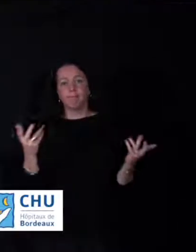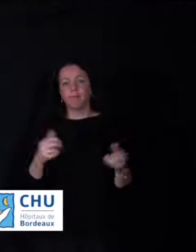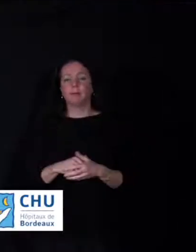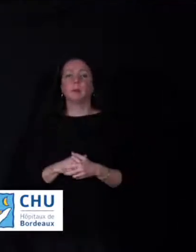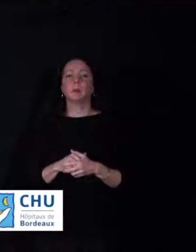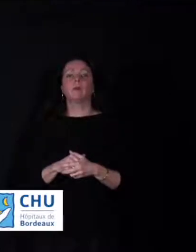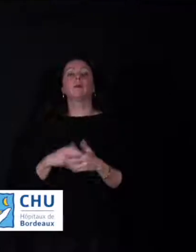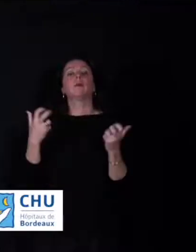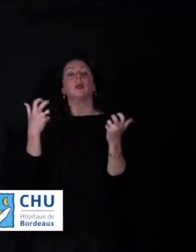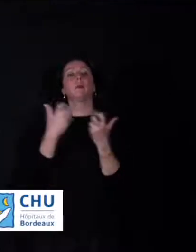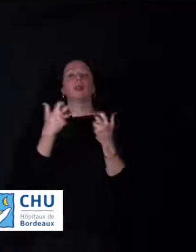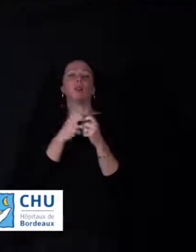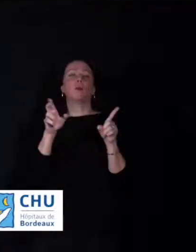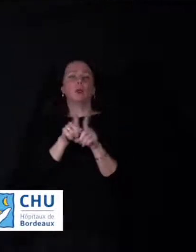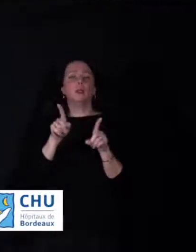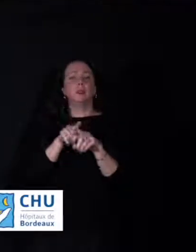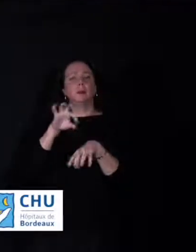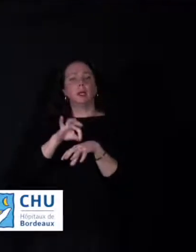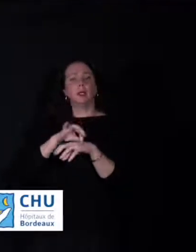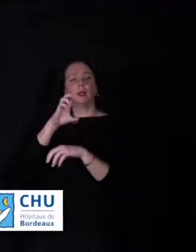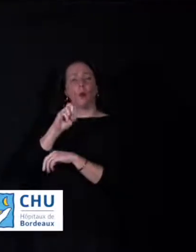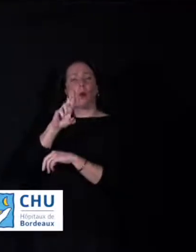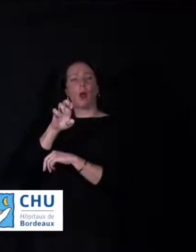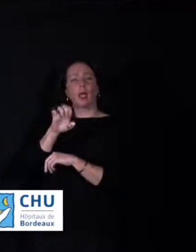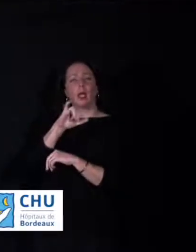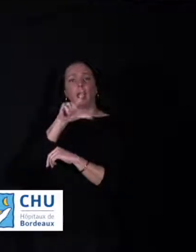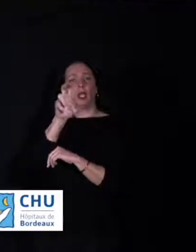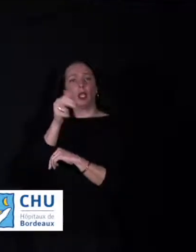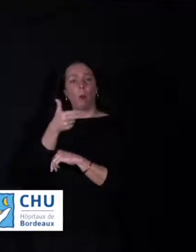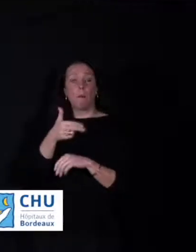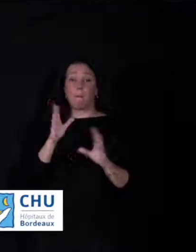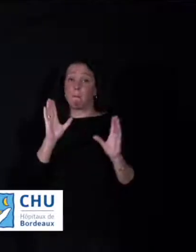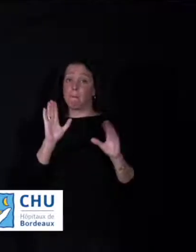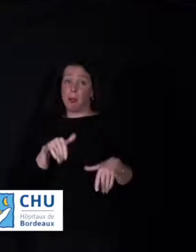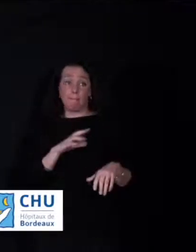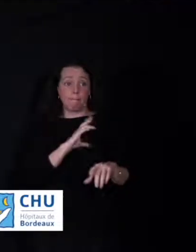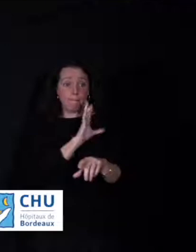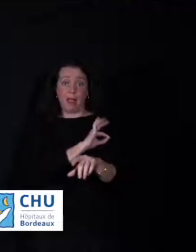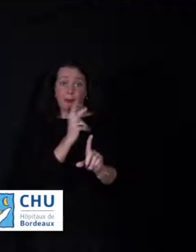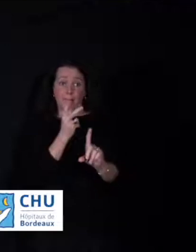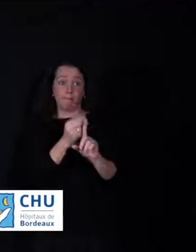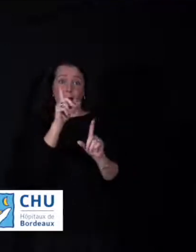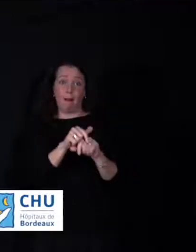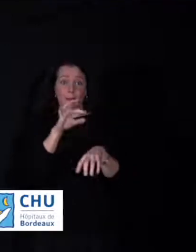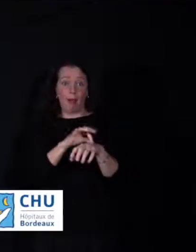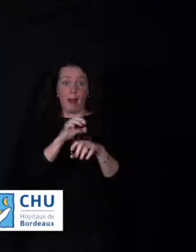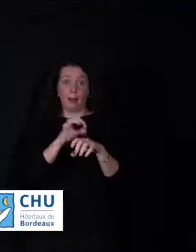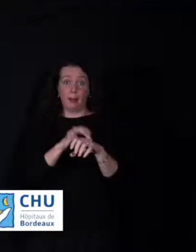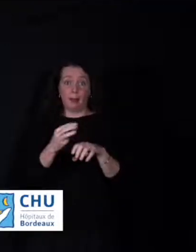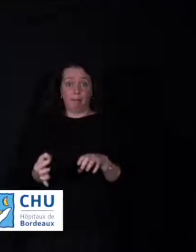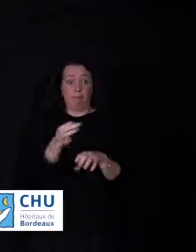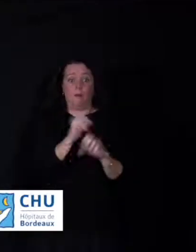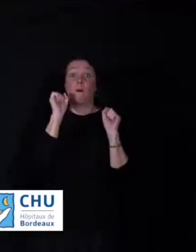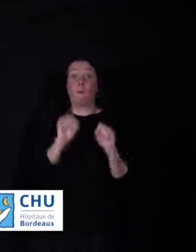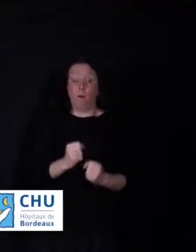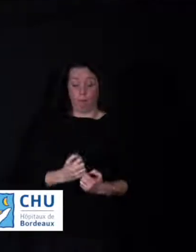Par exemple, l'oreillon aussi, on peut faire des oreillons, même si on a été correctement vacciné. Mais il faut savoir que le